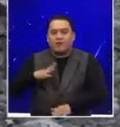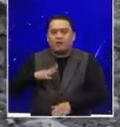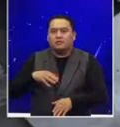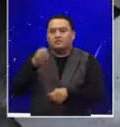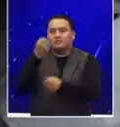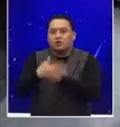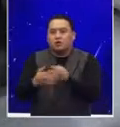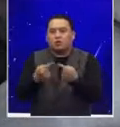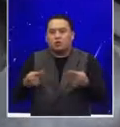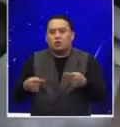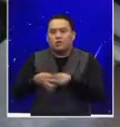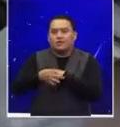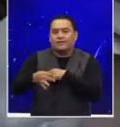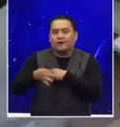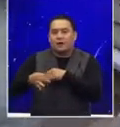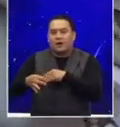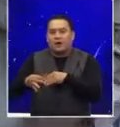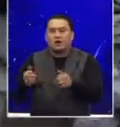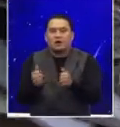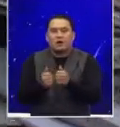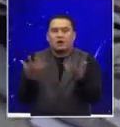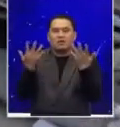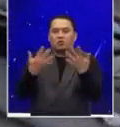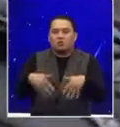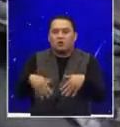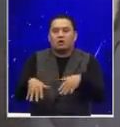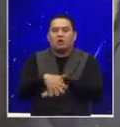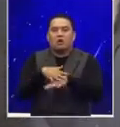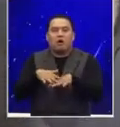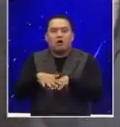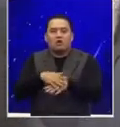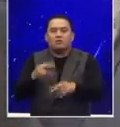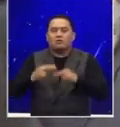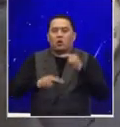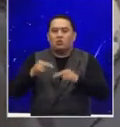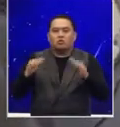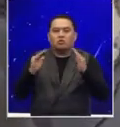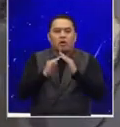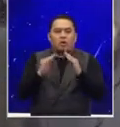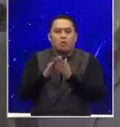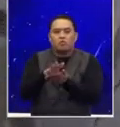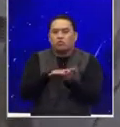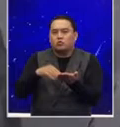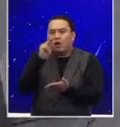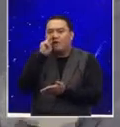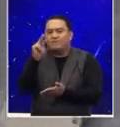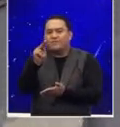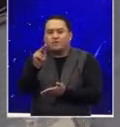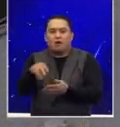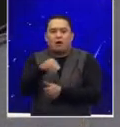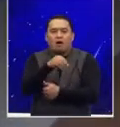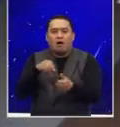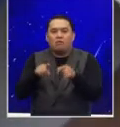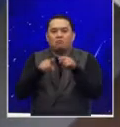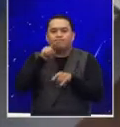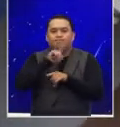столица и другие населенные пункты Нагорного Карабаха. Разрушается гражданская инфраструктура. Баку обвиняет Ереван в ракетном